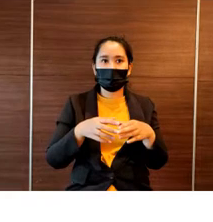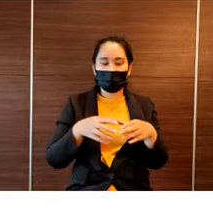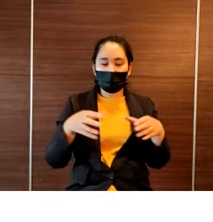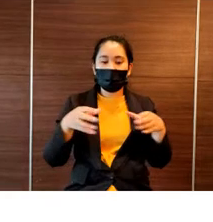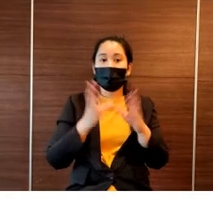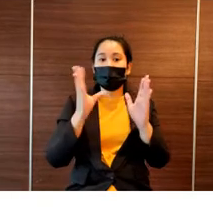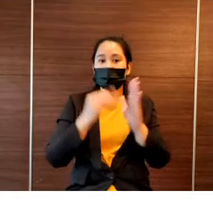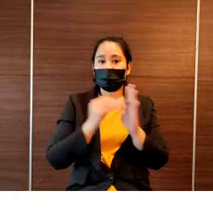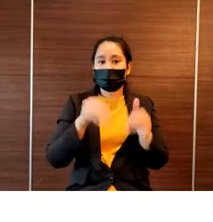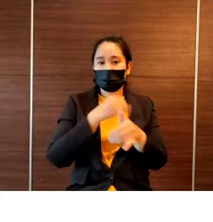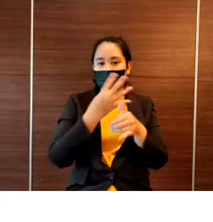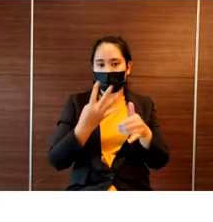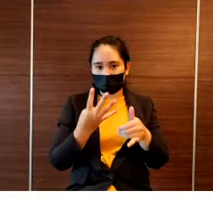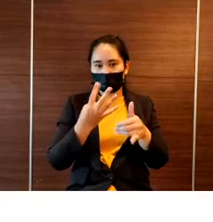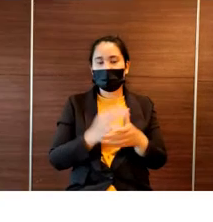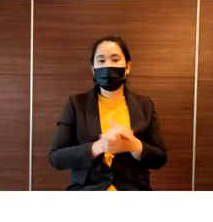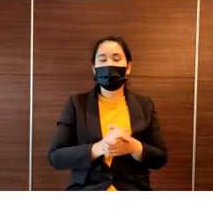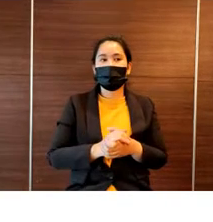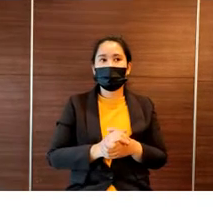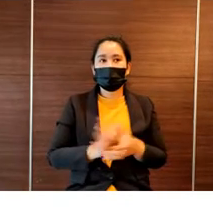ว์นะครับ